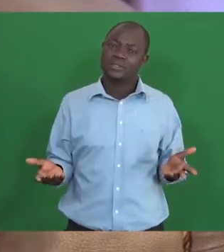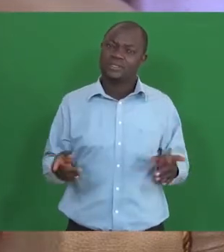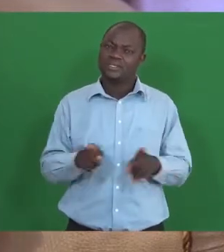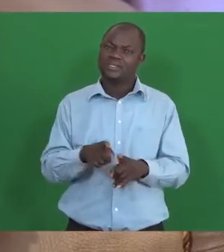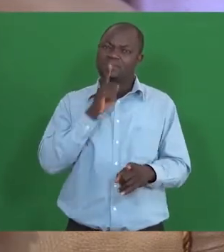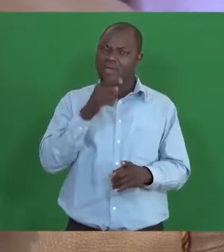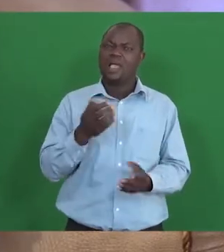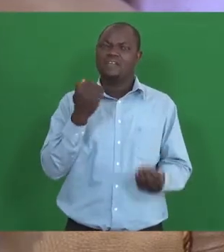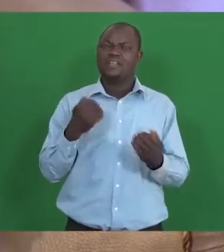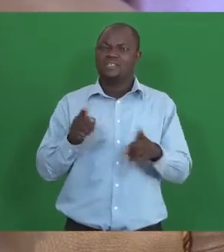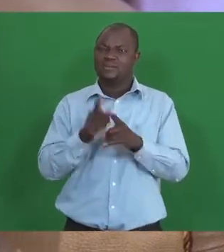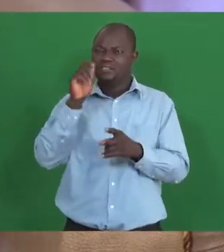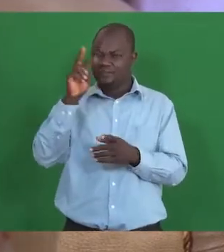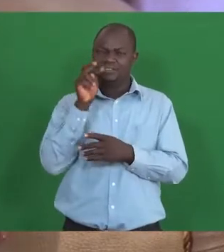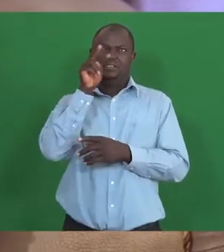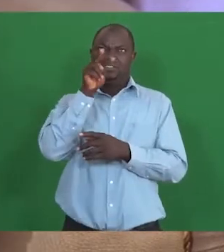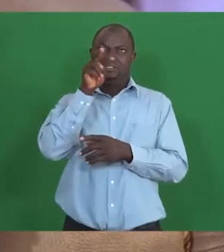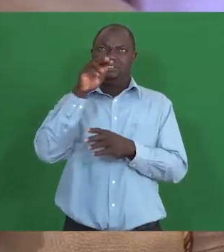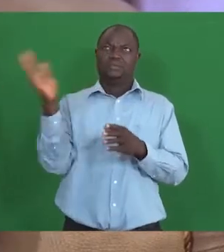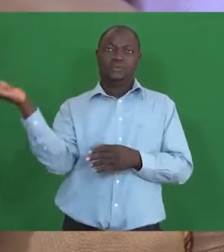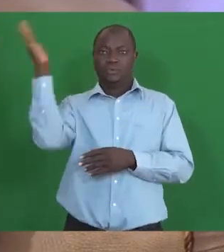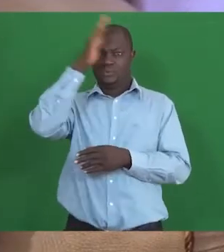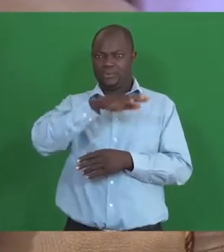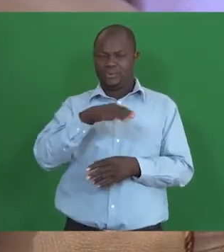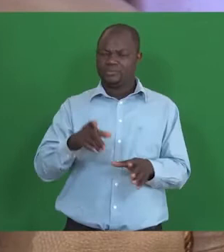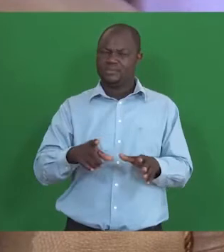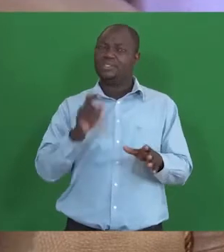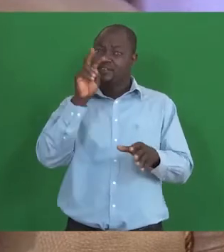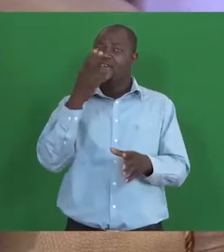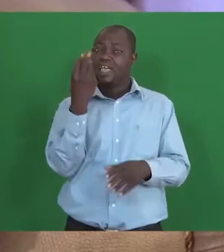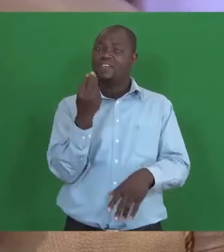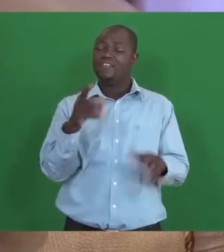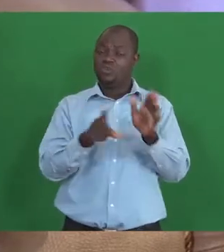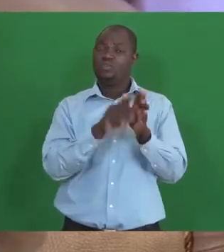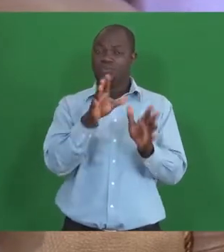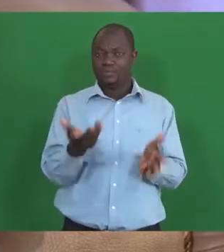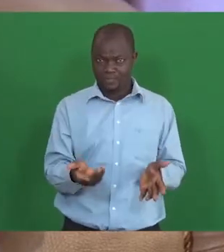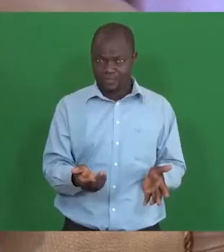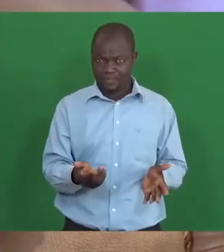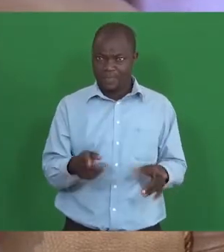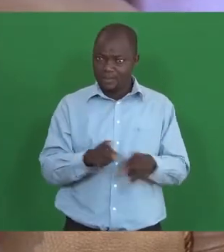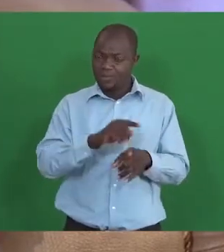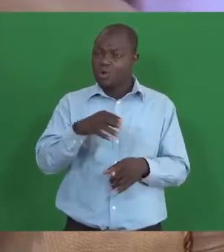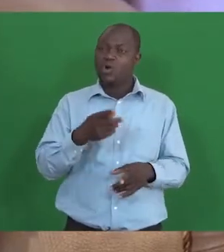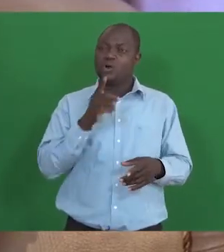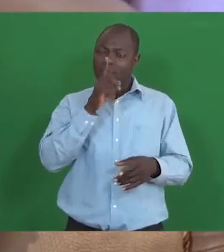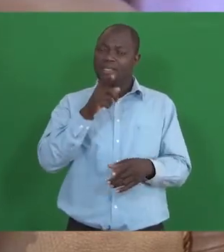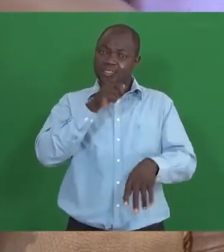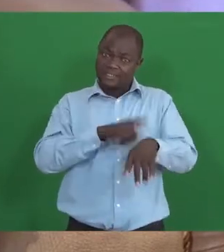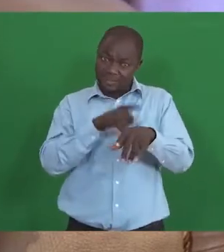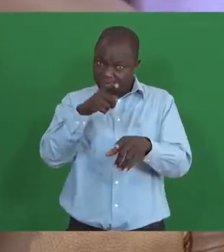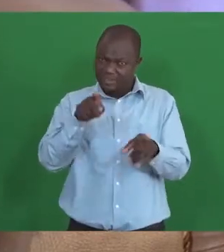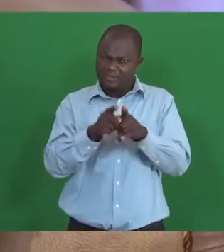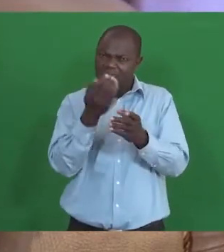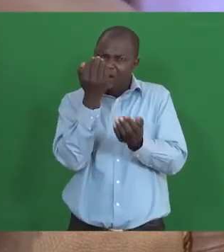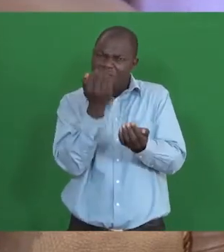vari kusikera vachingoona chivhitivhiti. Kunyange chivhitivhiti chine mutemoka. Ndosaka muchinzwa kuti zvaakubuda izvi hazvidi vana